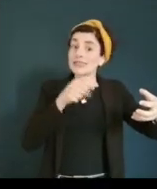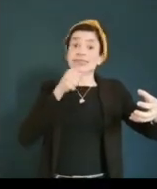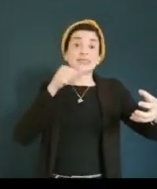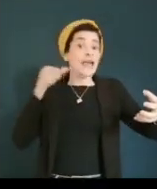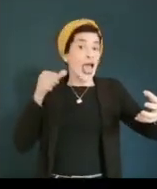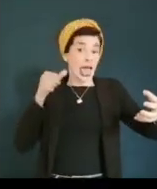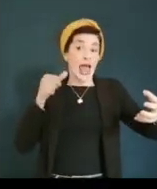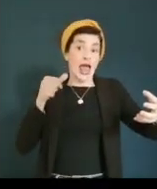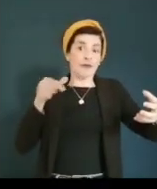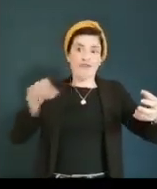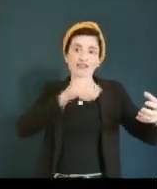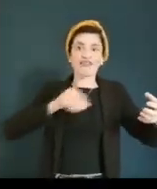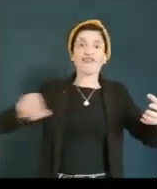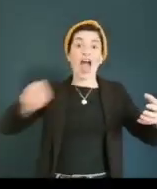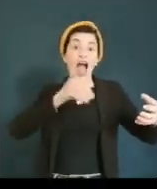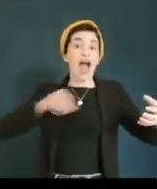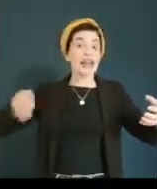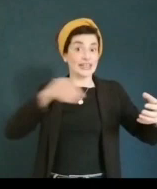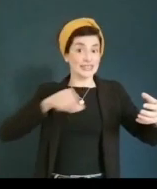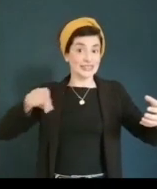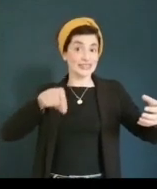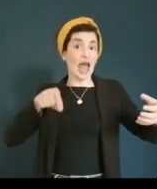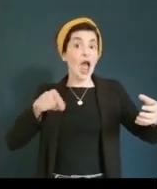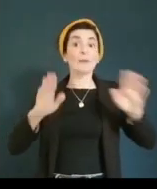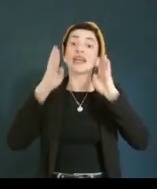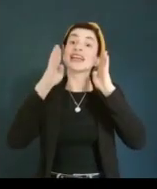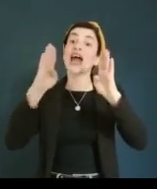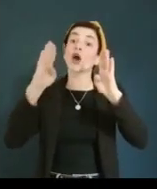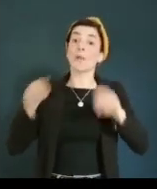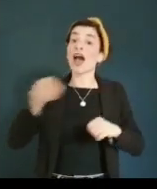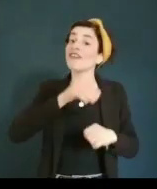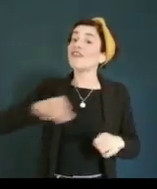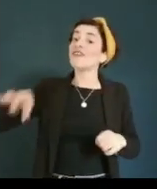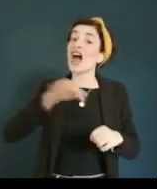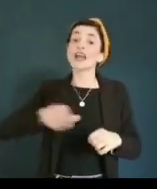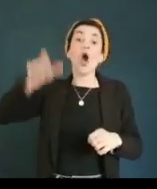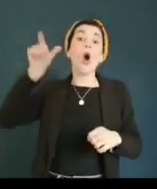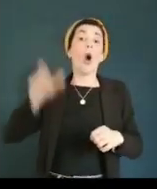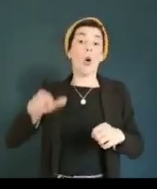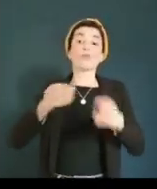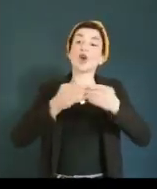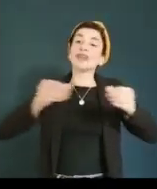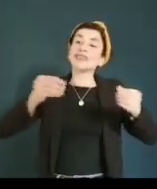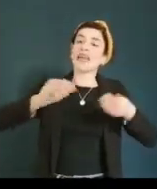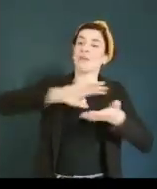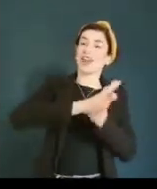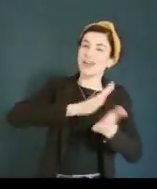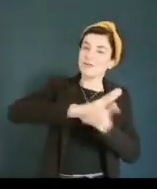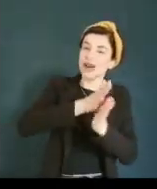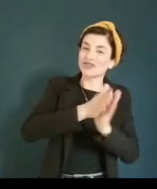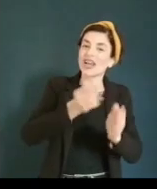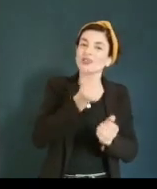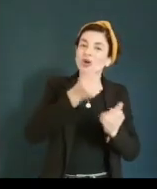spianatoia. Se vi serve infarinare il vostro grano da lavoro, mi raccomando, anche per l'infarinatura soltanto